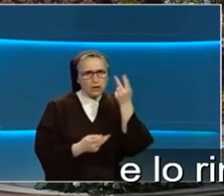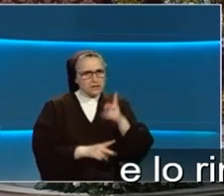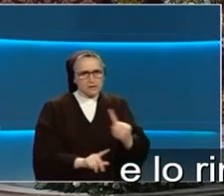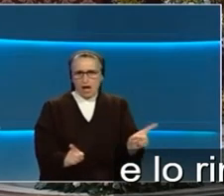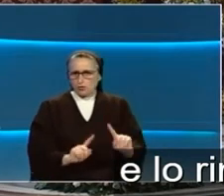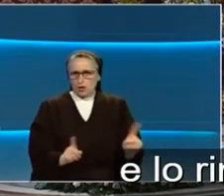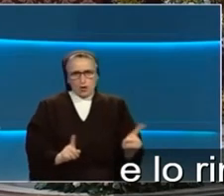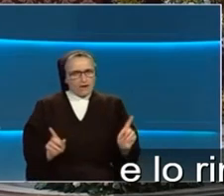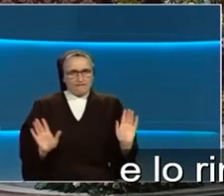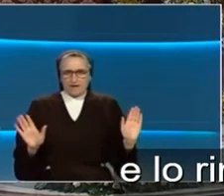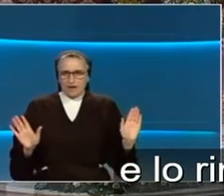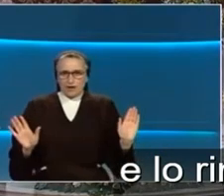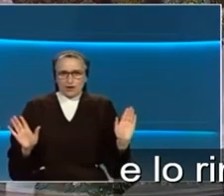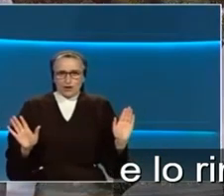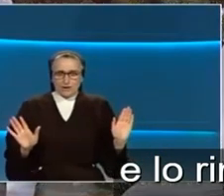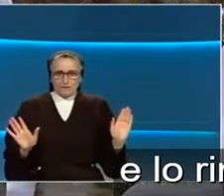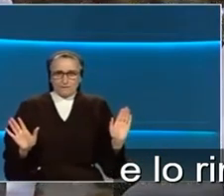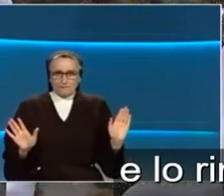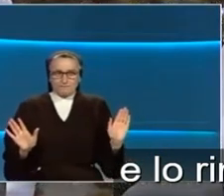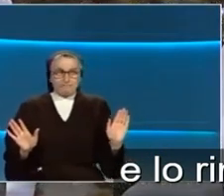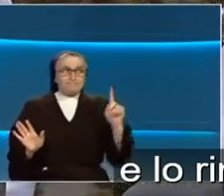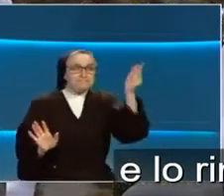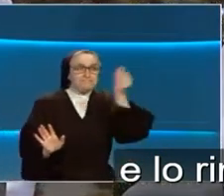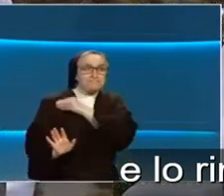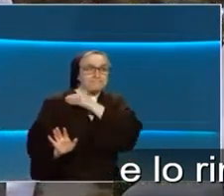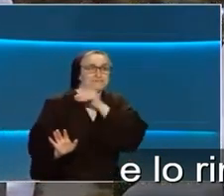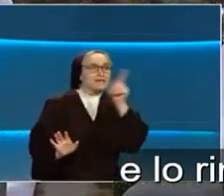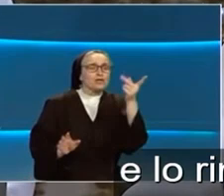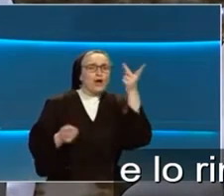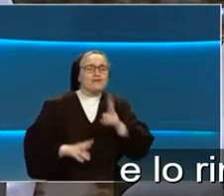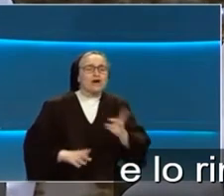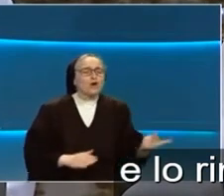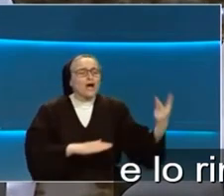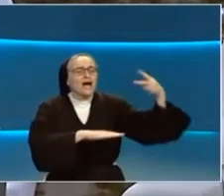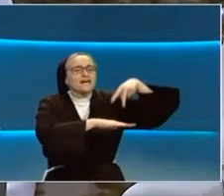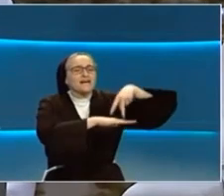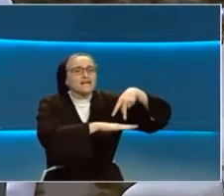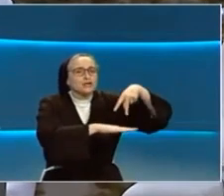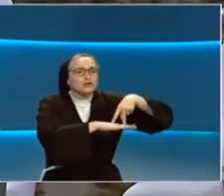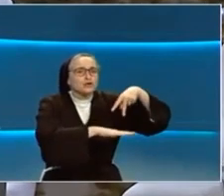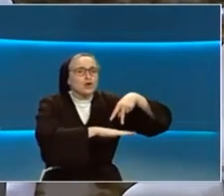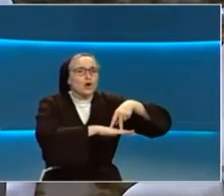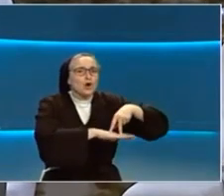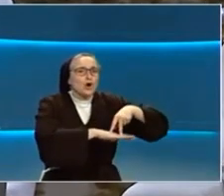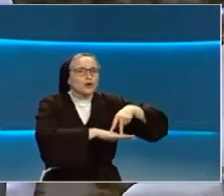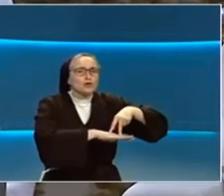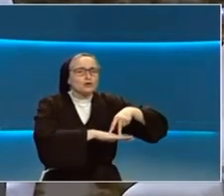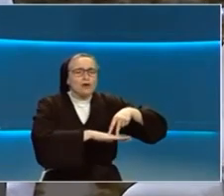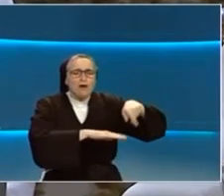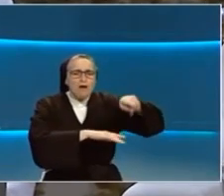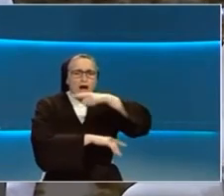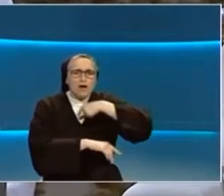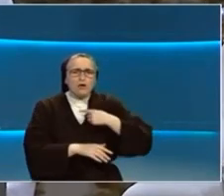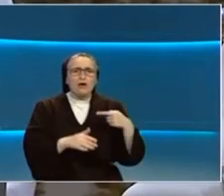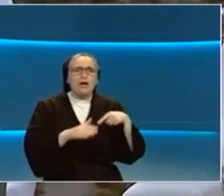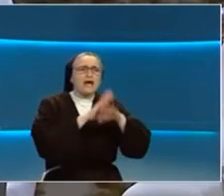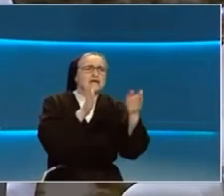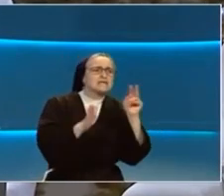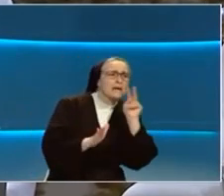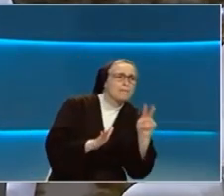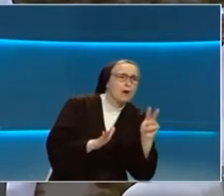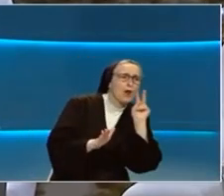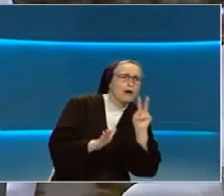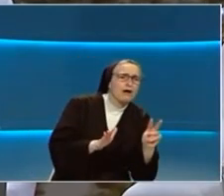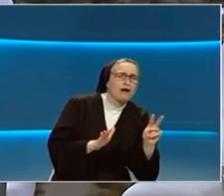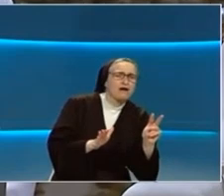그리스도교, 습관의 무덤에 그분을 가둬버리는 그리스도교라면 부활이 부재하는 그리스도교입니다. 그러나